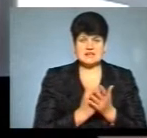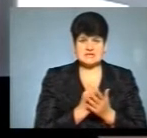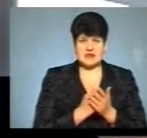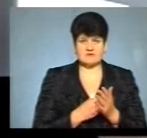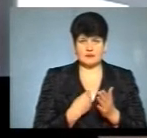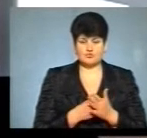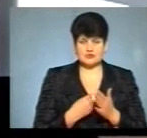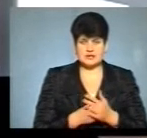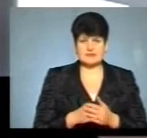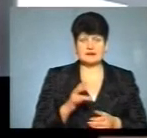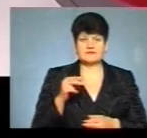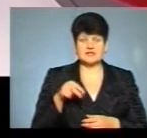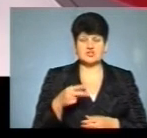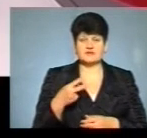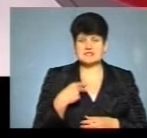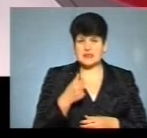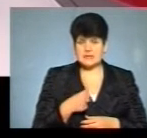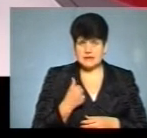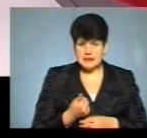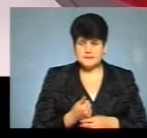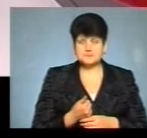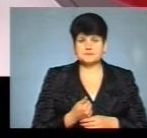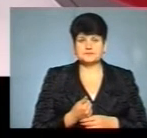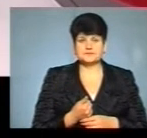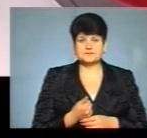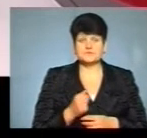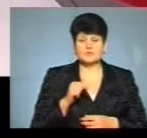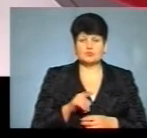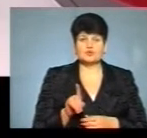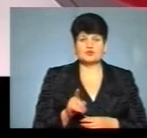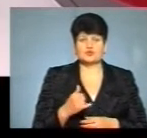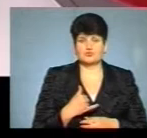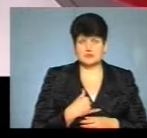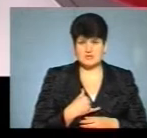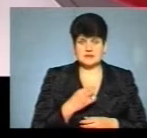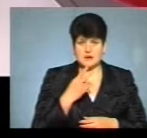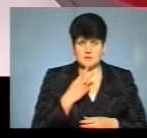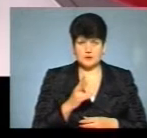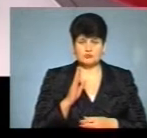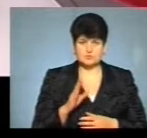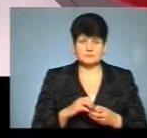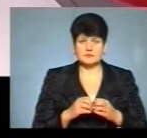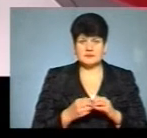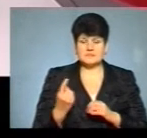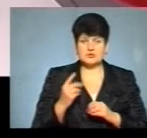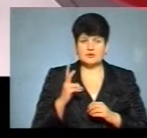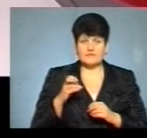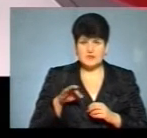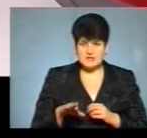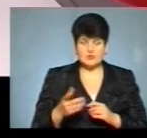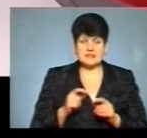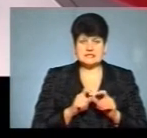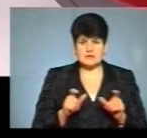на 2020 році, тому що у нас, я бачу, що сьогодні буде загроза з 1 квітня, коли заклади охорони